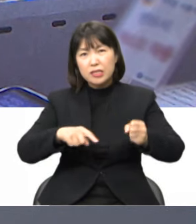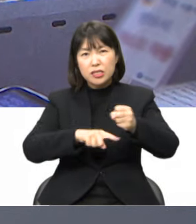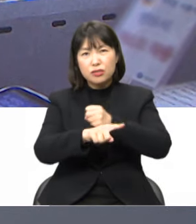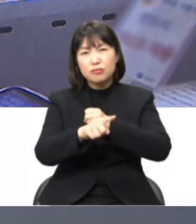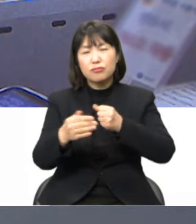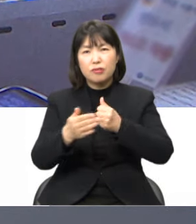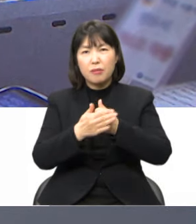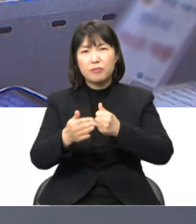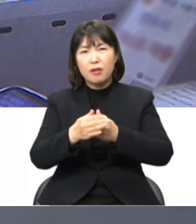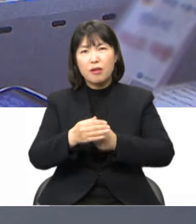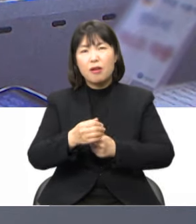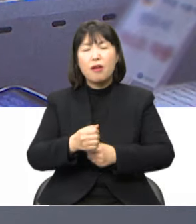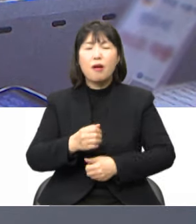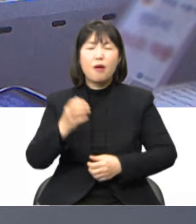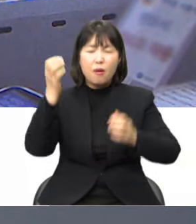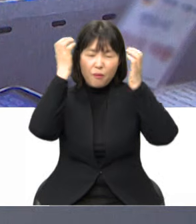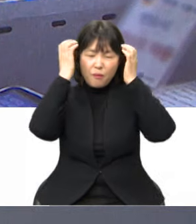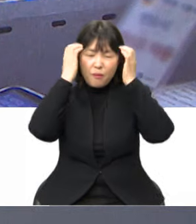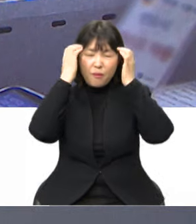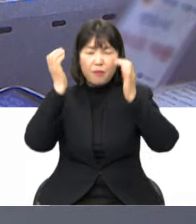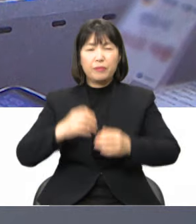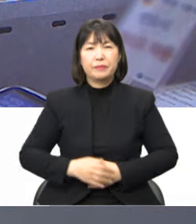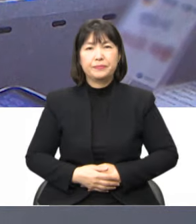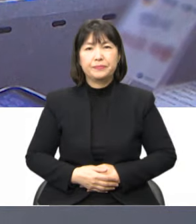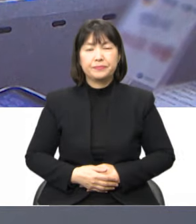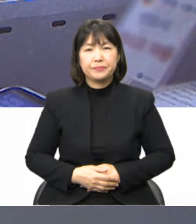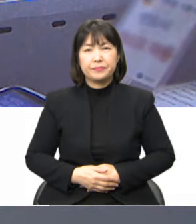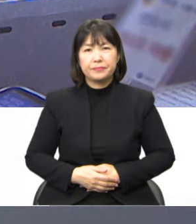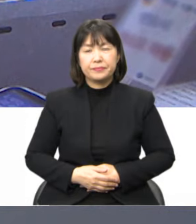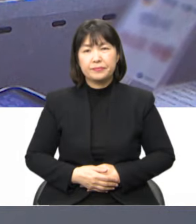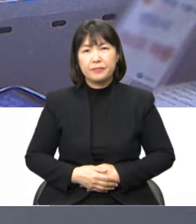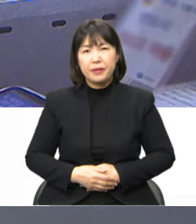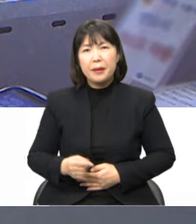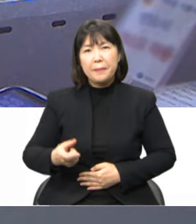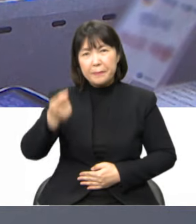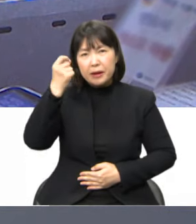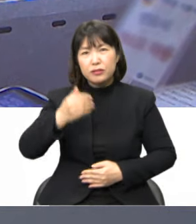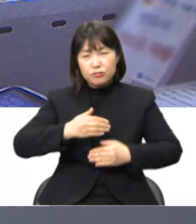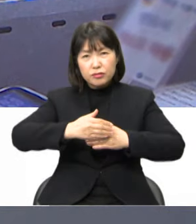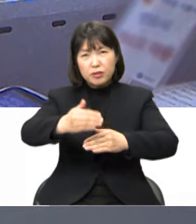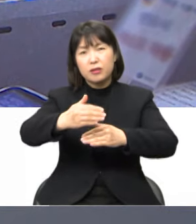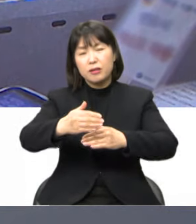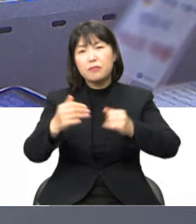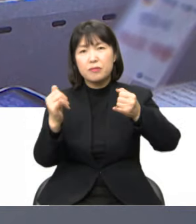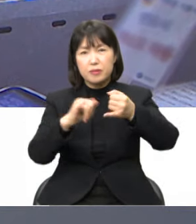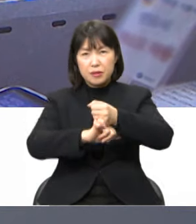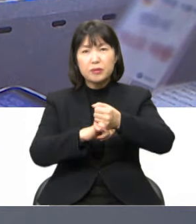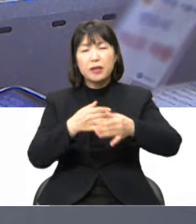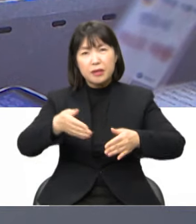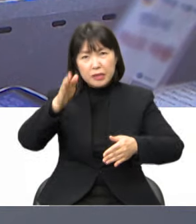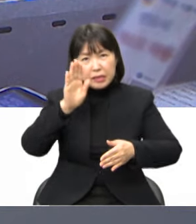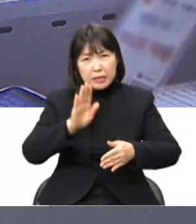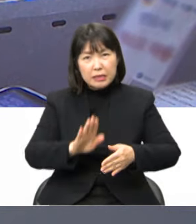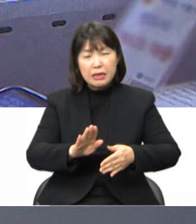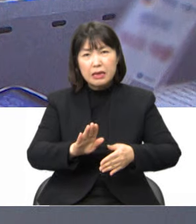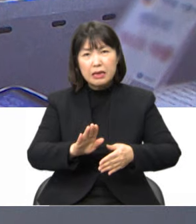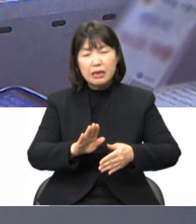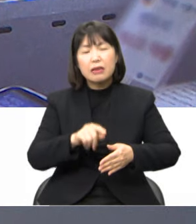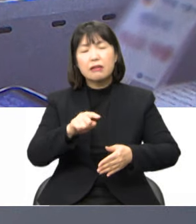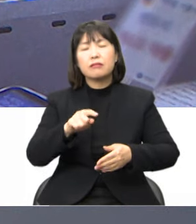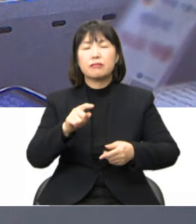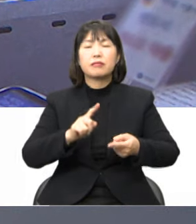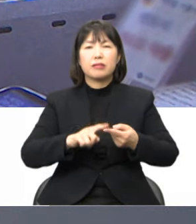있는데요 해당 지역구 단선인 저마다 정상 추진을 공약했는데 하반기 원구성에 관심이